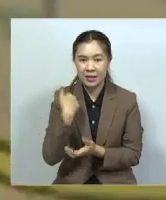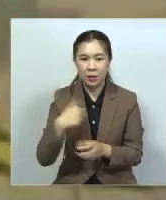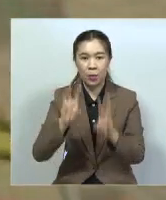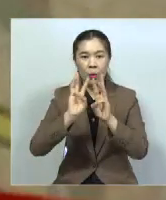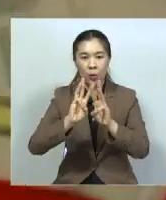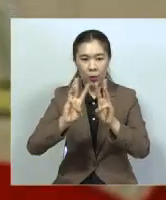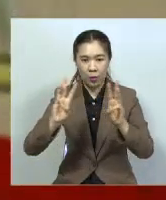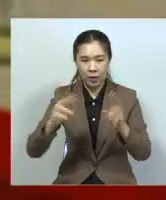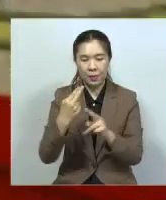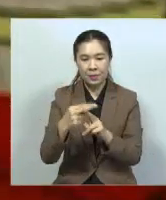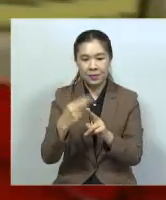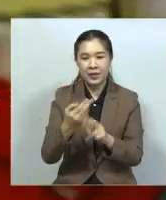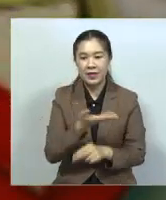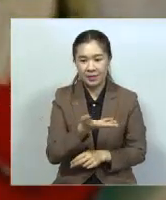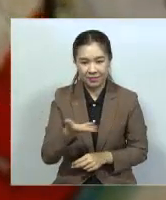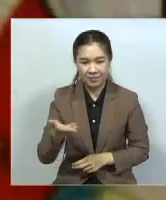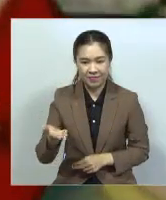ไซต์